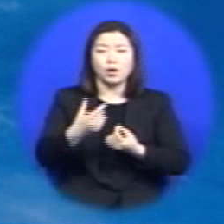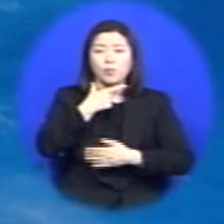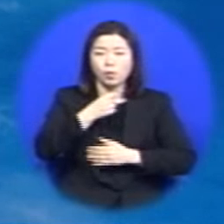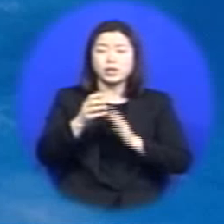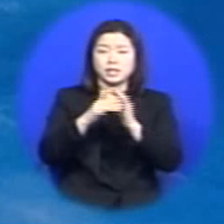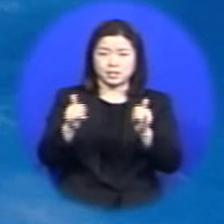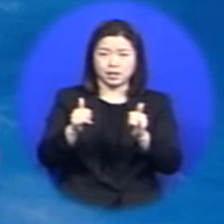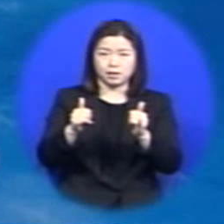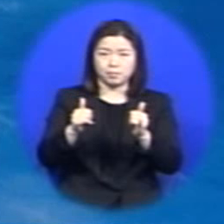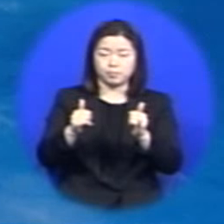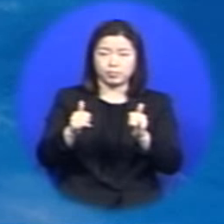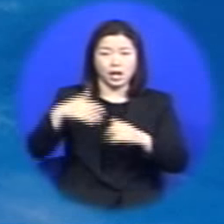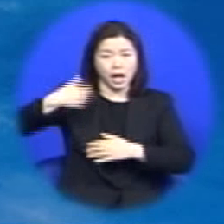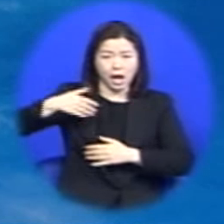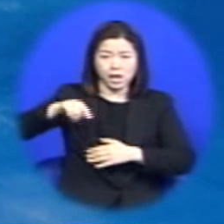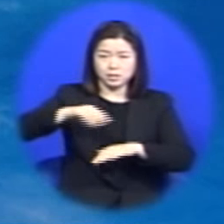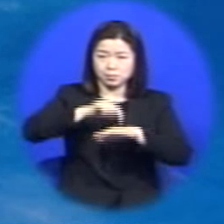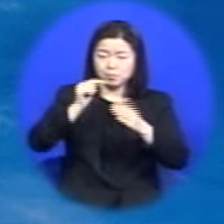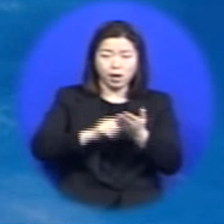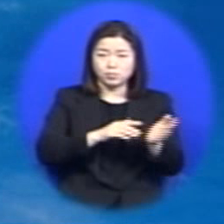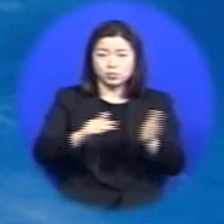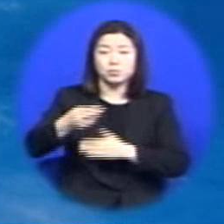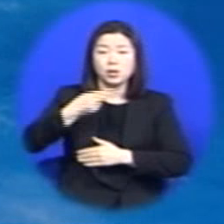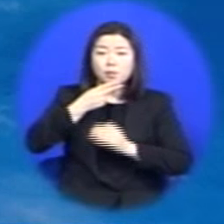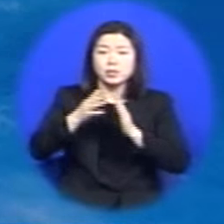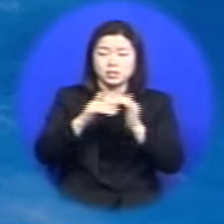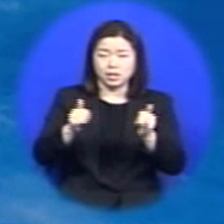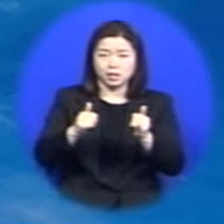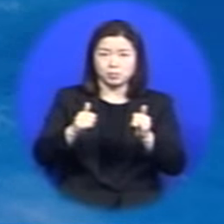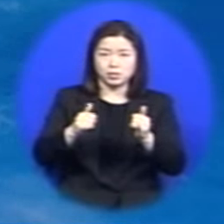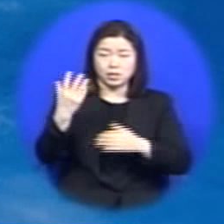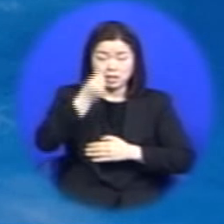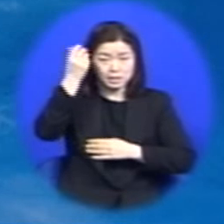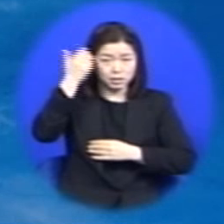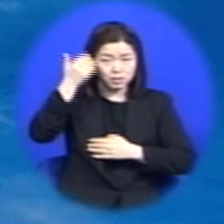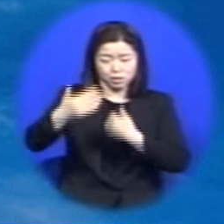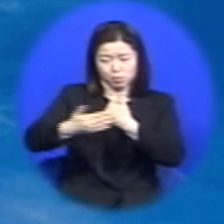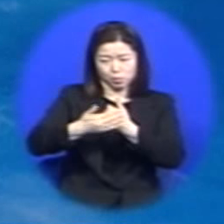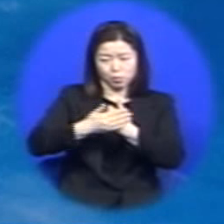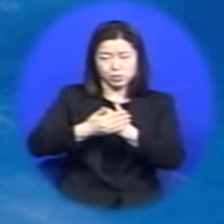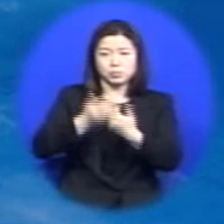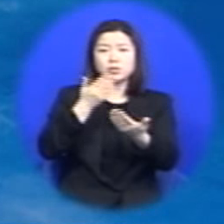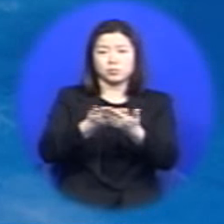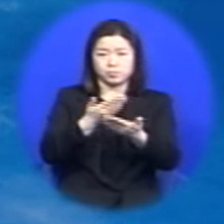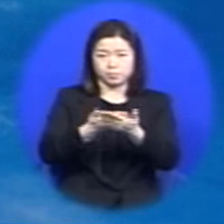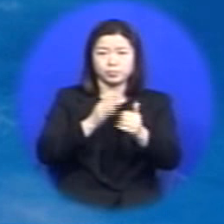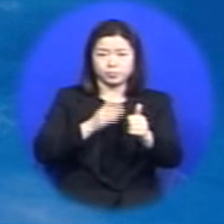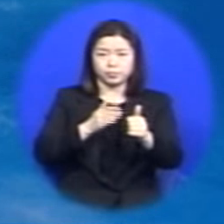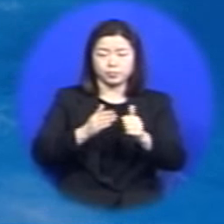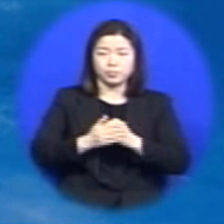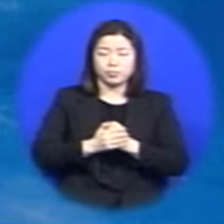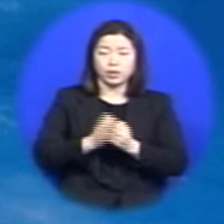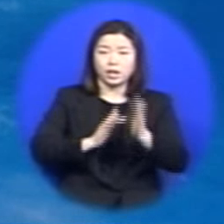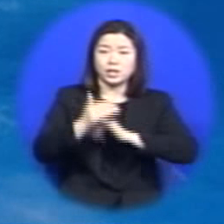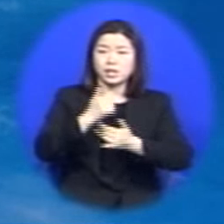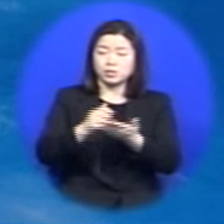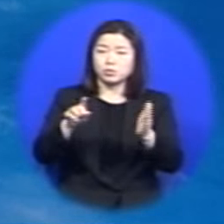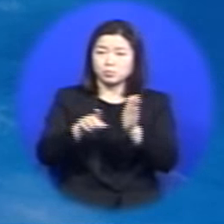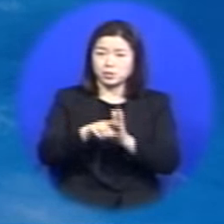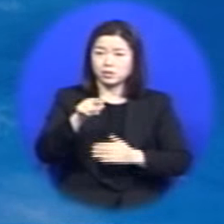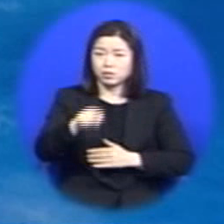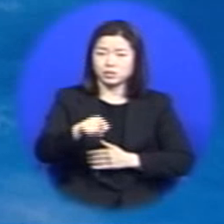여러분 아직도 그런 마음이 준비가 안 되신 분은 성령의 도우심을 구하세요. 예수 믿는 것은